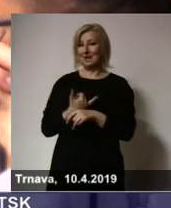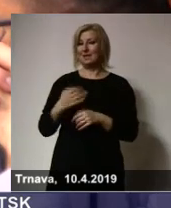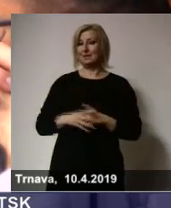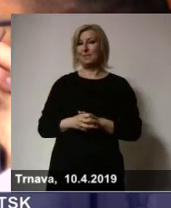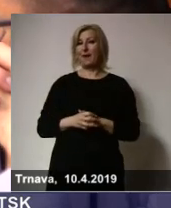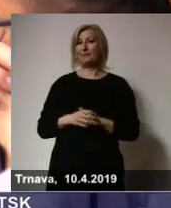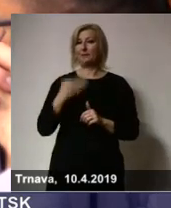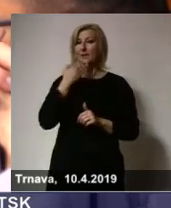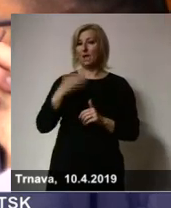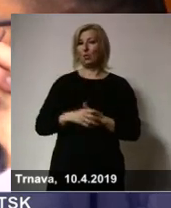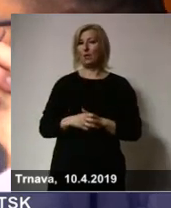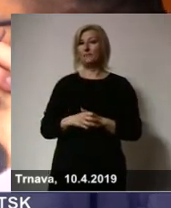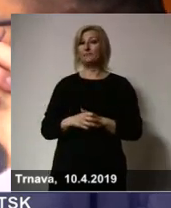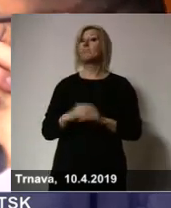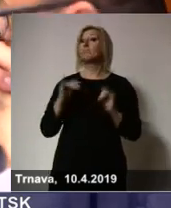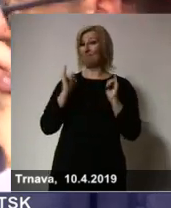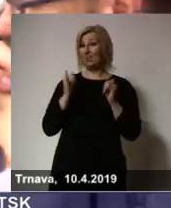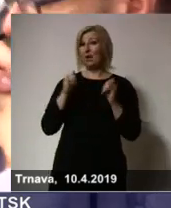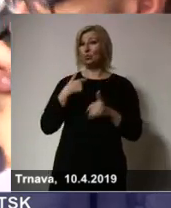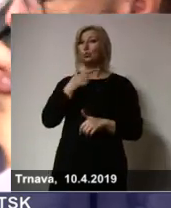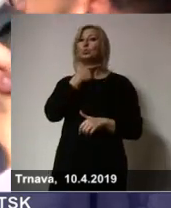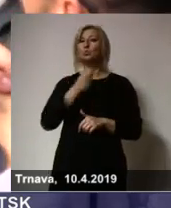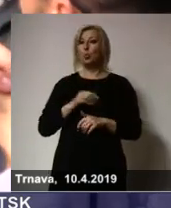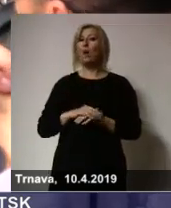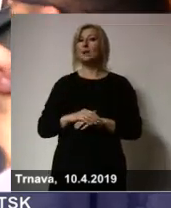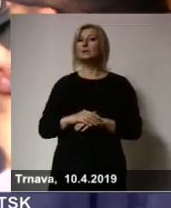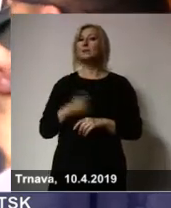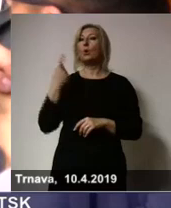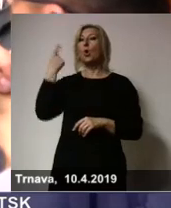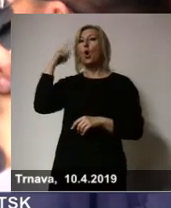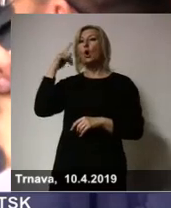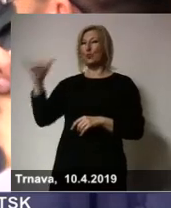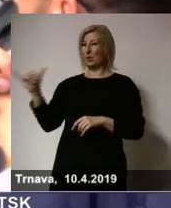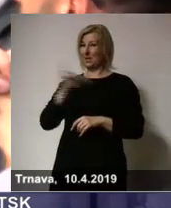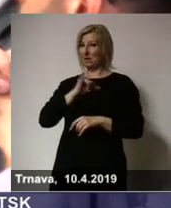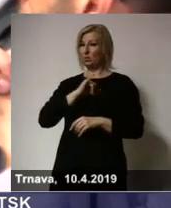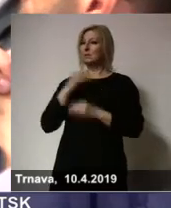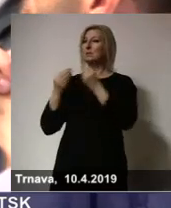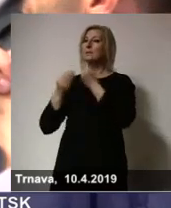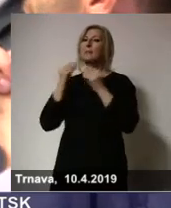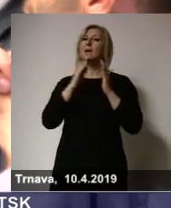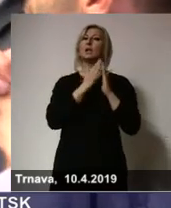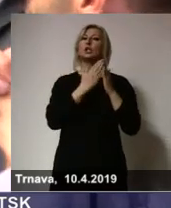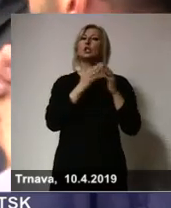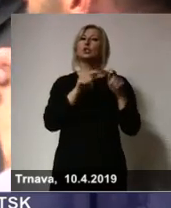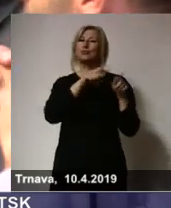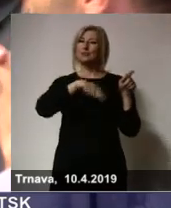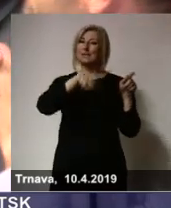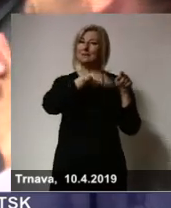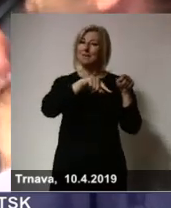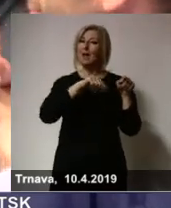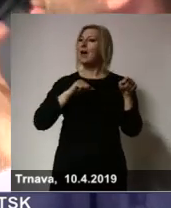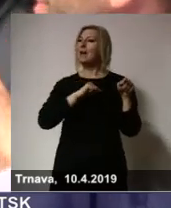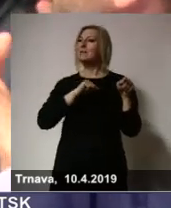Áno, súhlasím, je to na nás, tá odborná zaujatosť to bolo, že knižničiari nechcú medzi seba pustiť nikoho iného ako